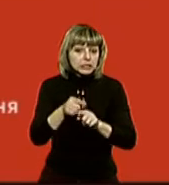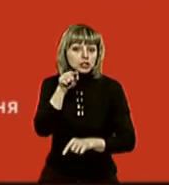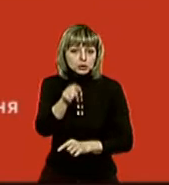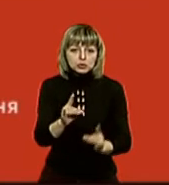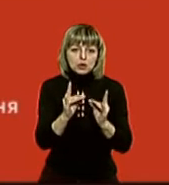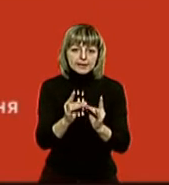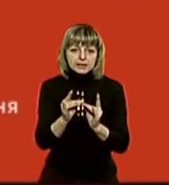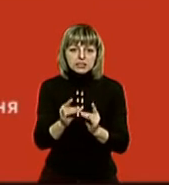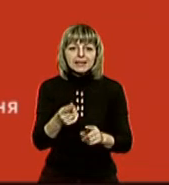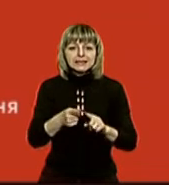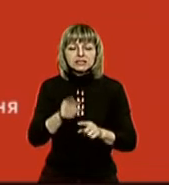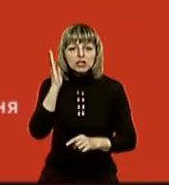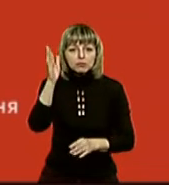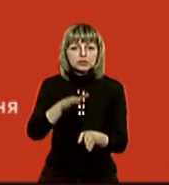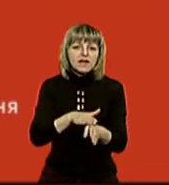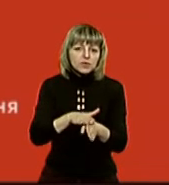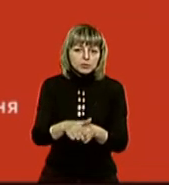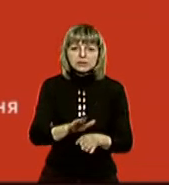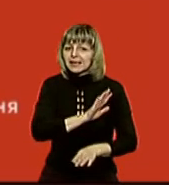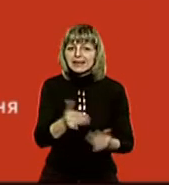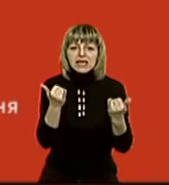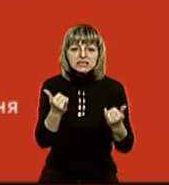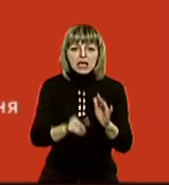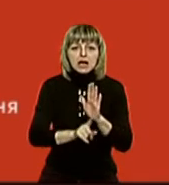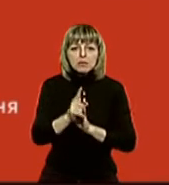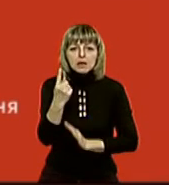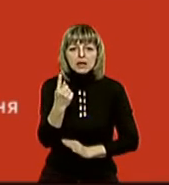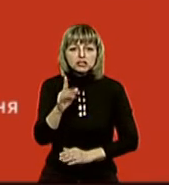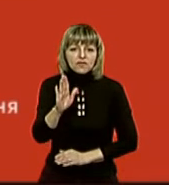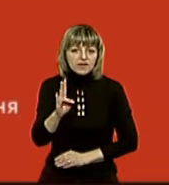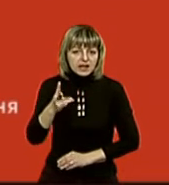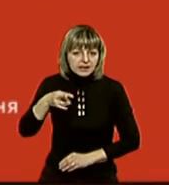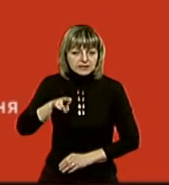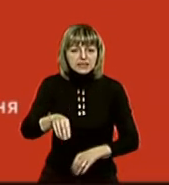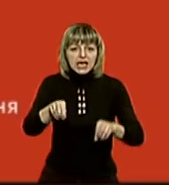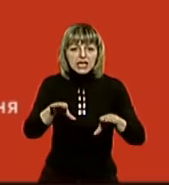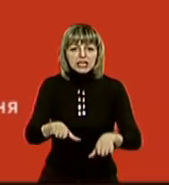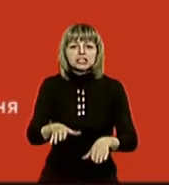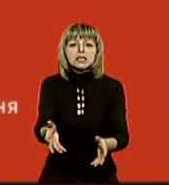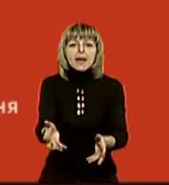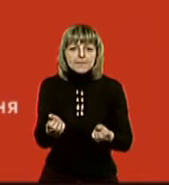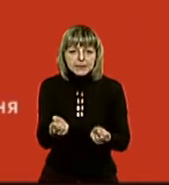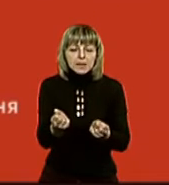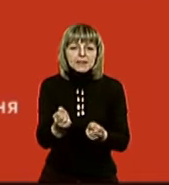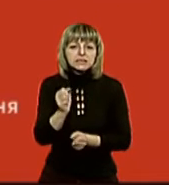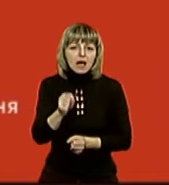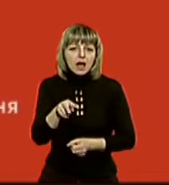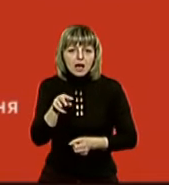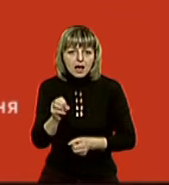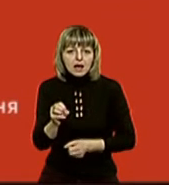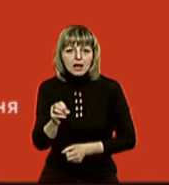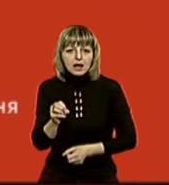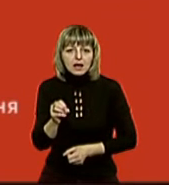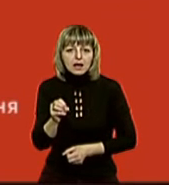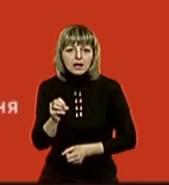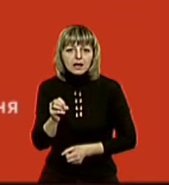саме з нього. Це буде відбуватися не зараз, а з 1 вересня. рішення приймається, але відповідно по кодексу